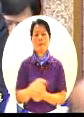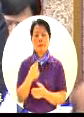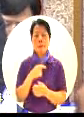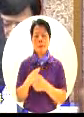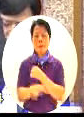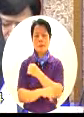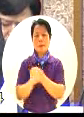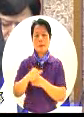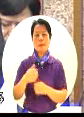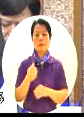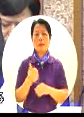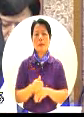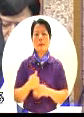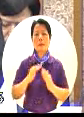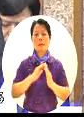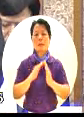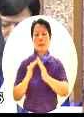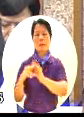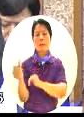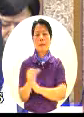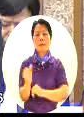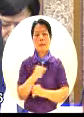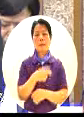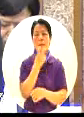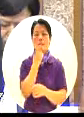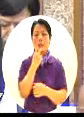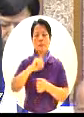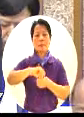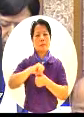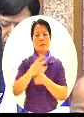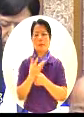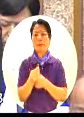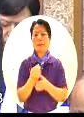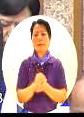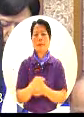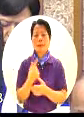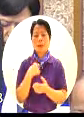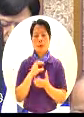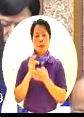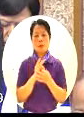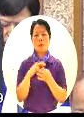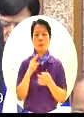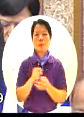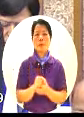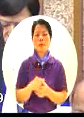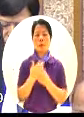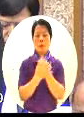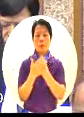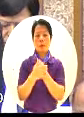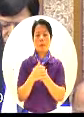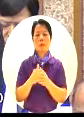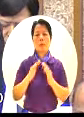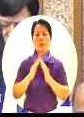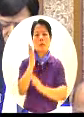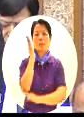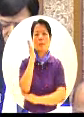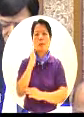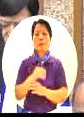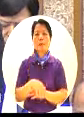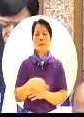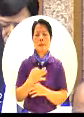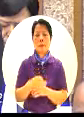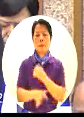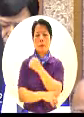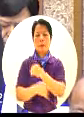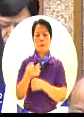在五都中央的补助都没有增加的情况之下，其实为了这个维持整个市府的。这个